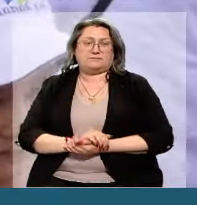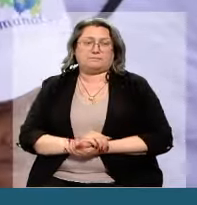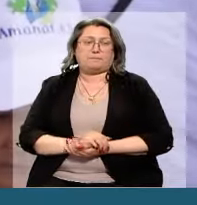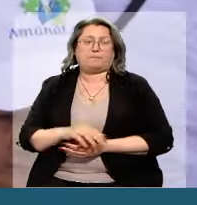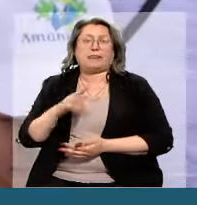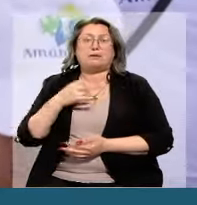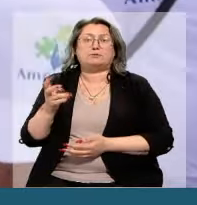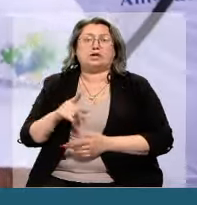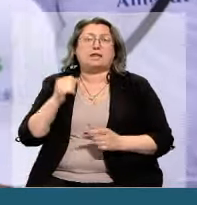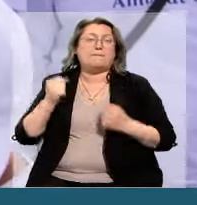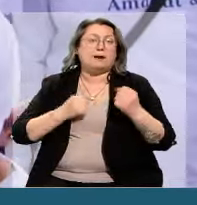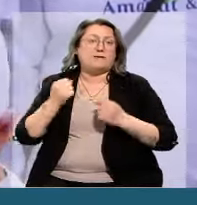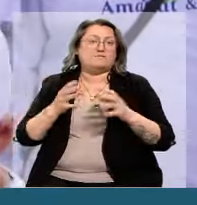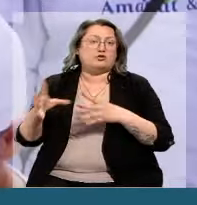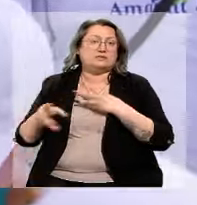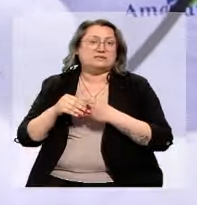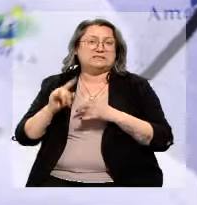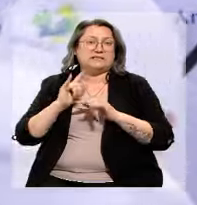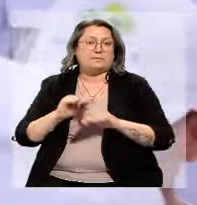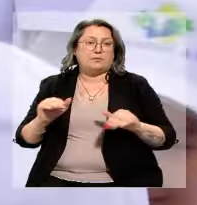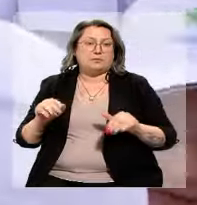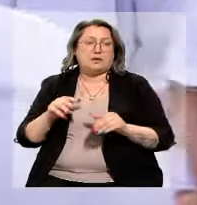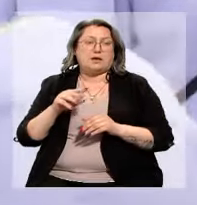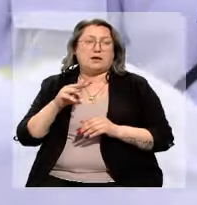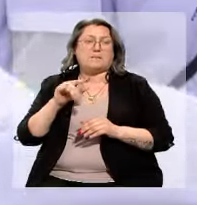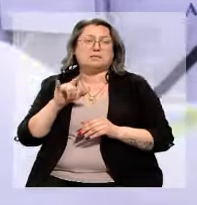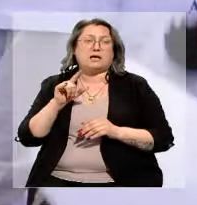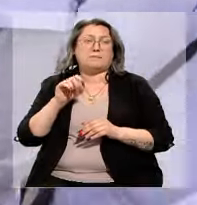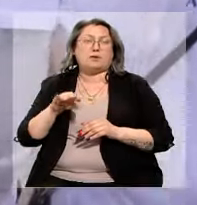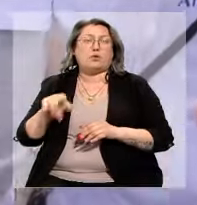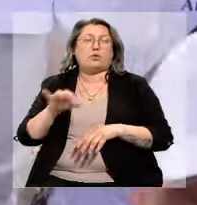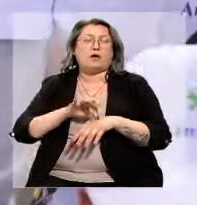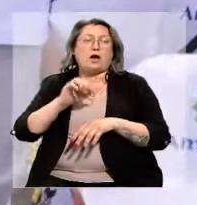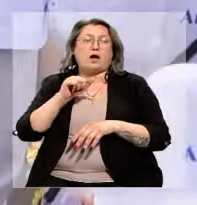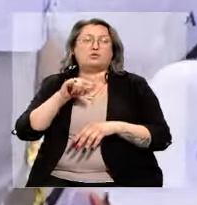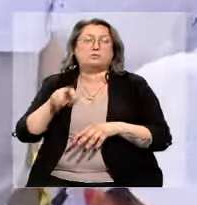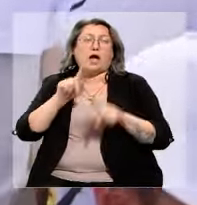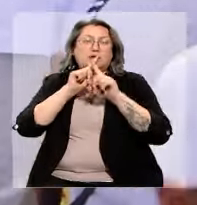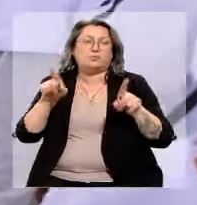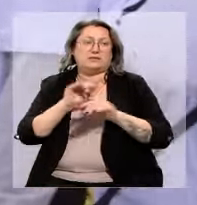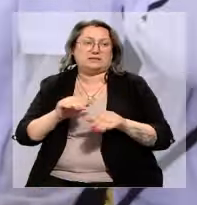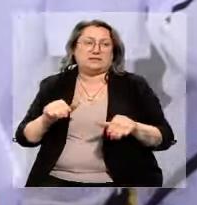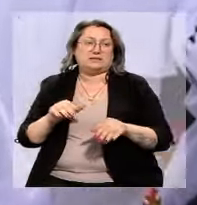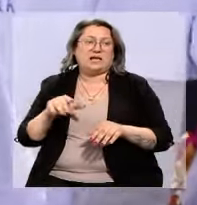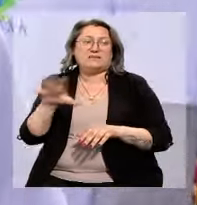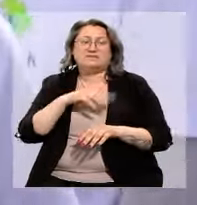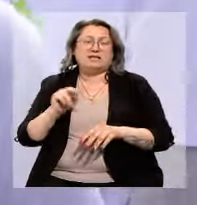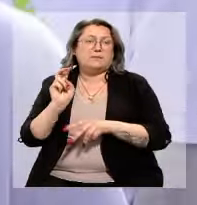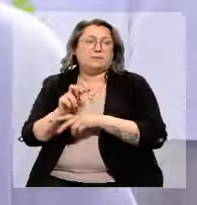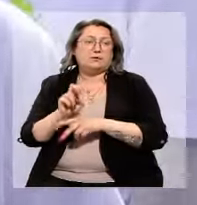Мы пришли на марафон с ребенком Амирзахмет. У него аутизм, это особенные дети, они все